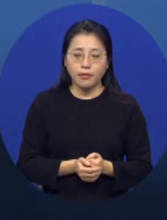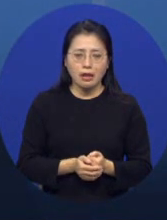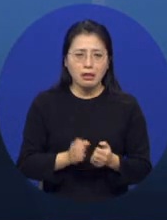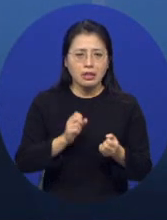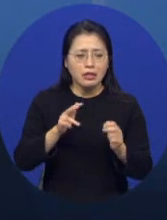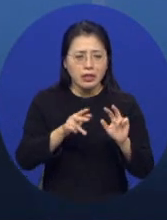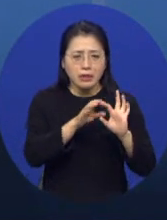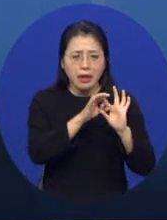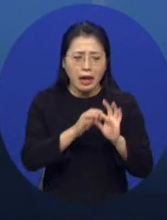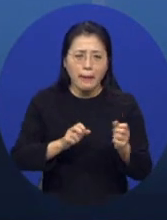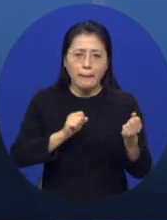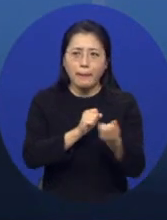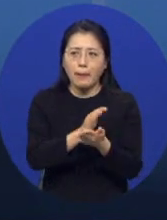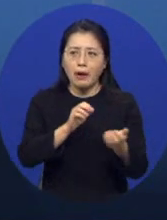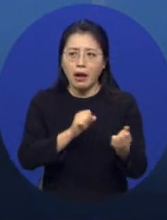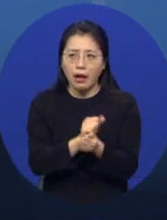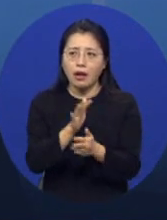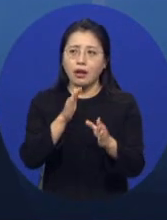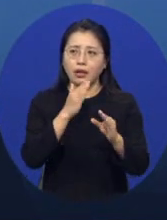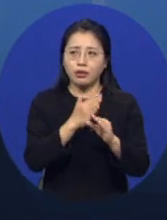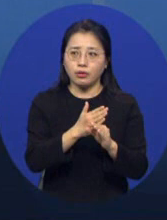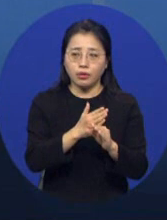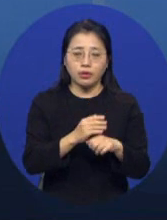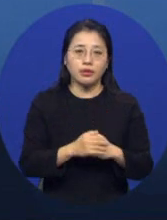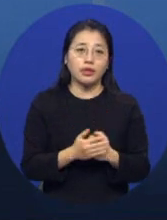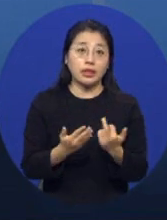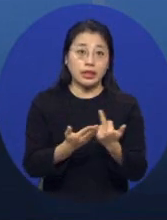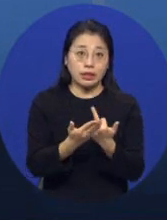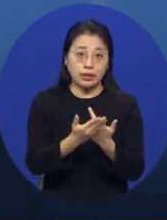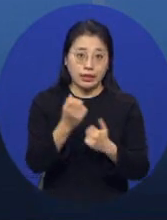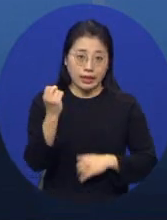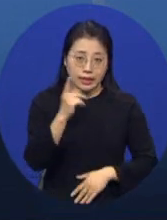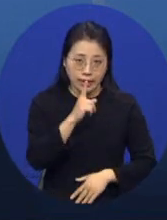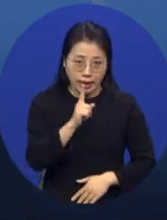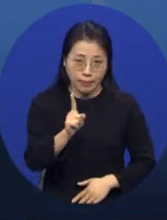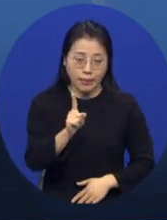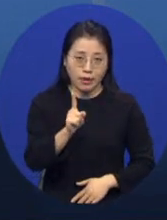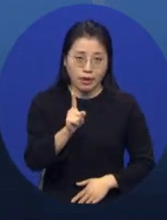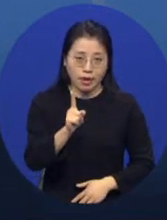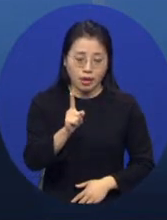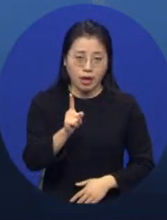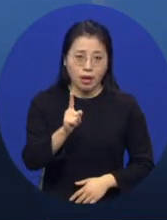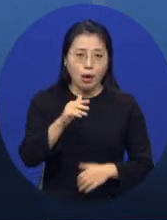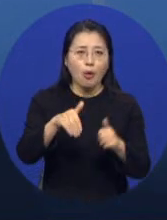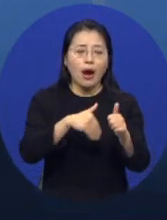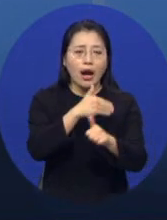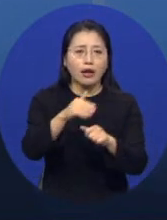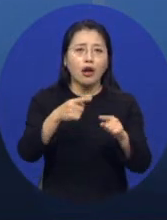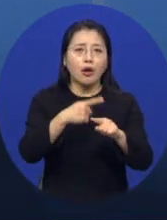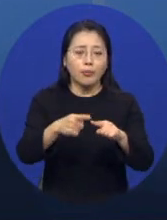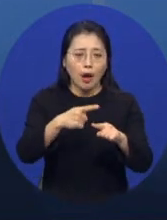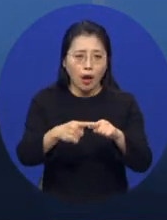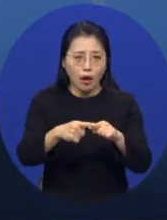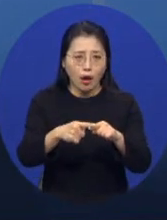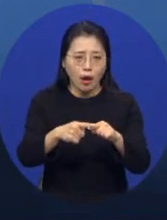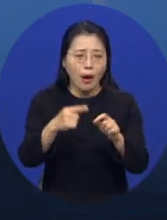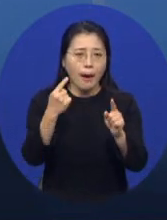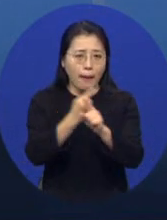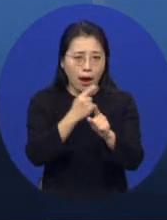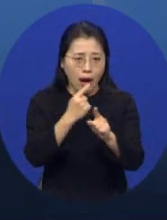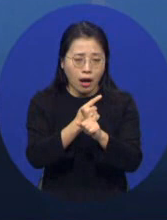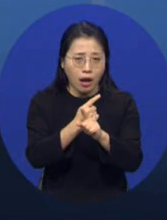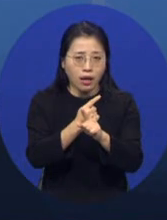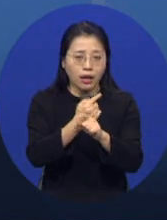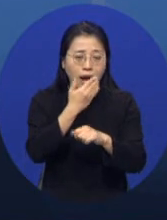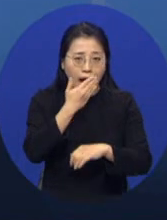결과를 초래할 것으로 우려됩니다 제도는 다시 한번 전략 환경영향평가 보안 가능성